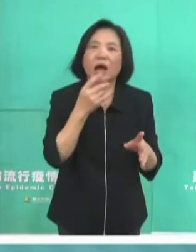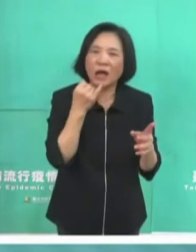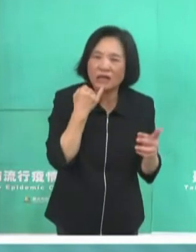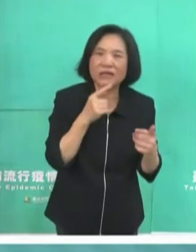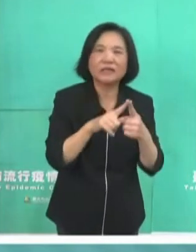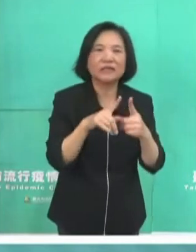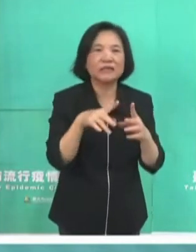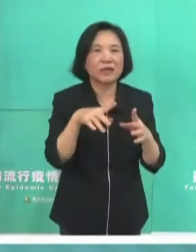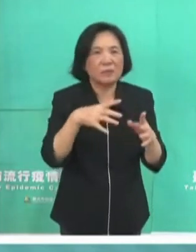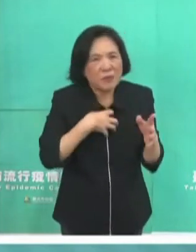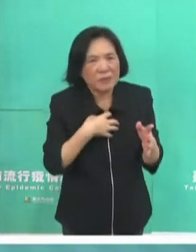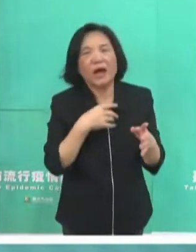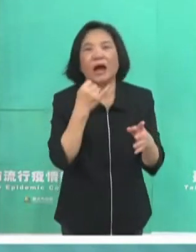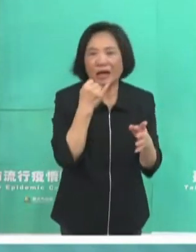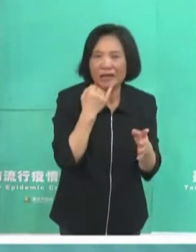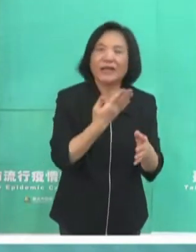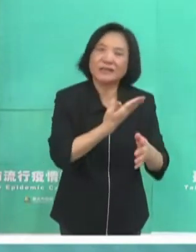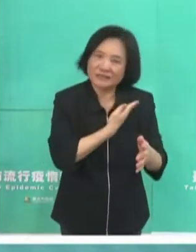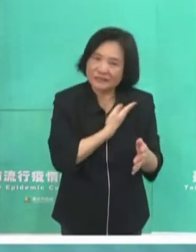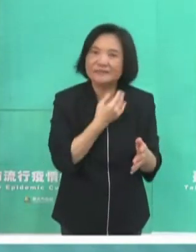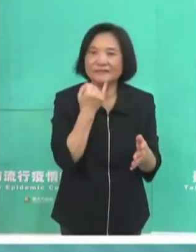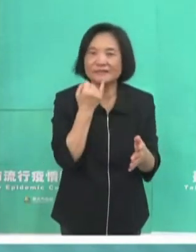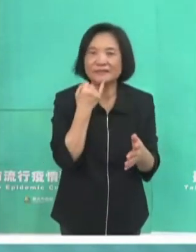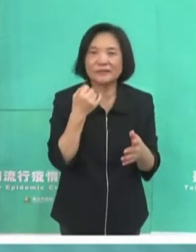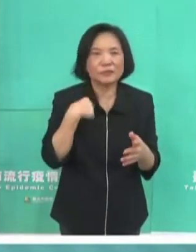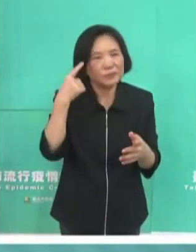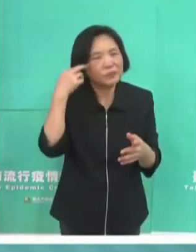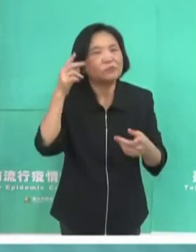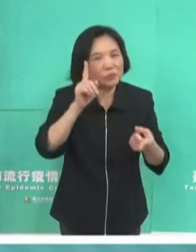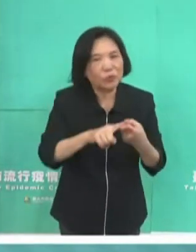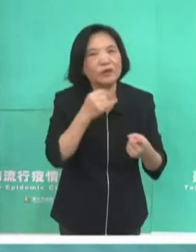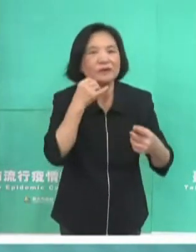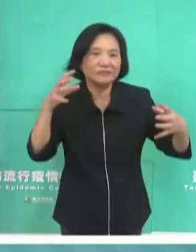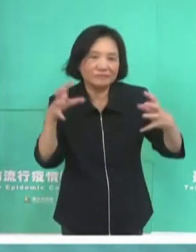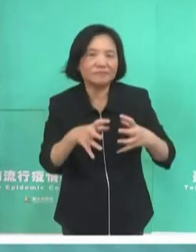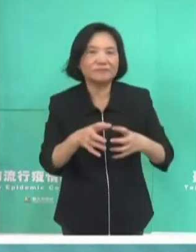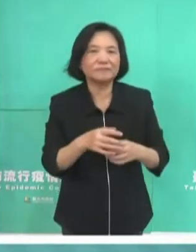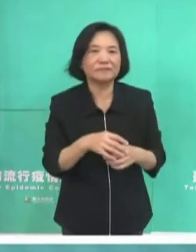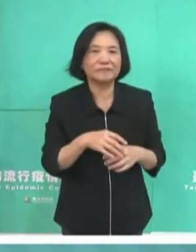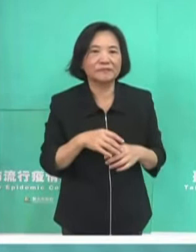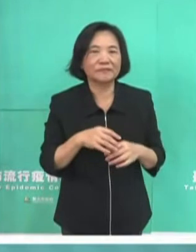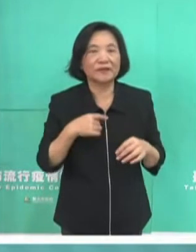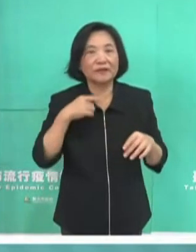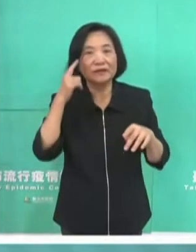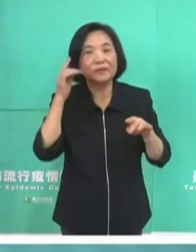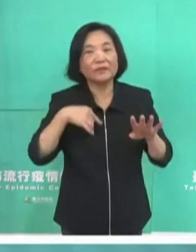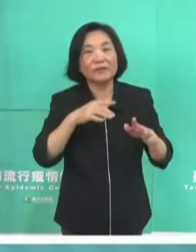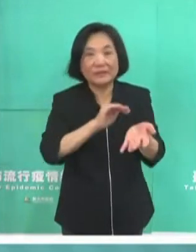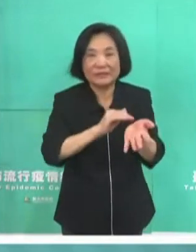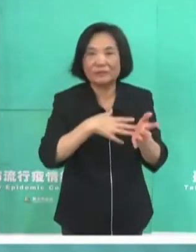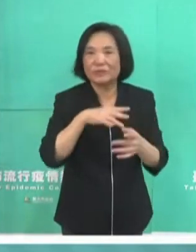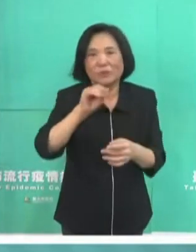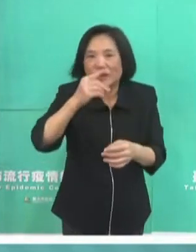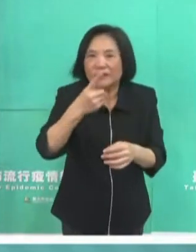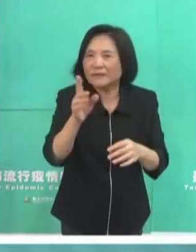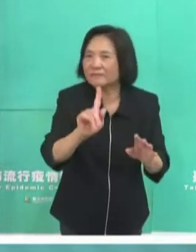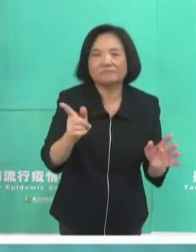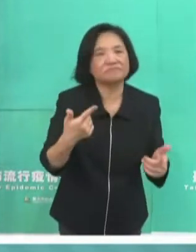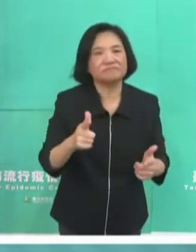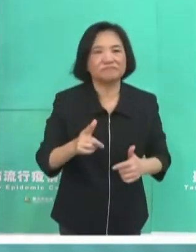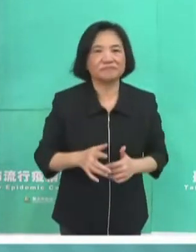统计学嘛。啊，我们不可能，所以每次说我们医学上不要去处理万一。所以哦，